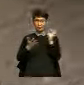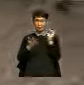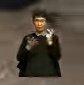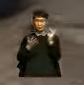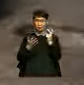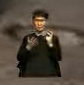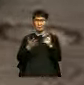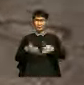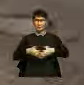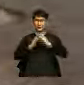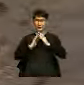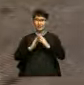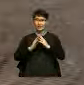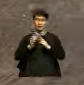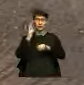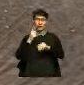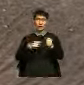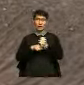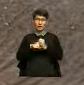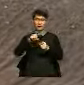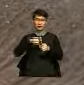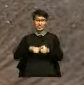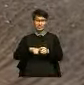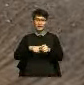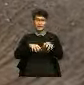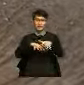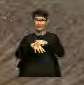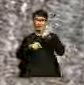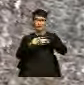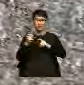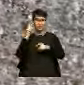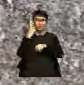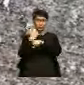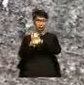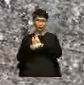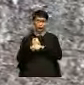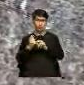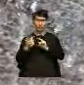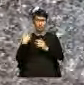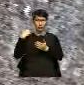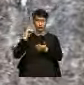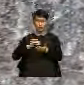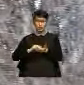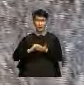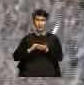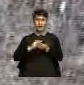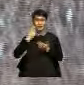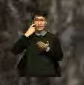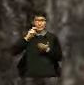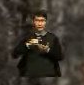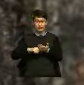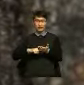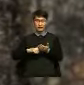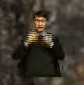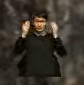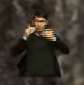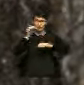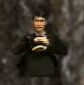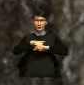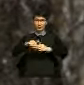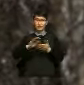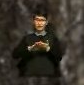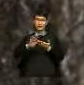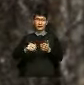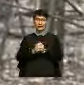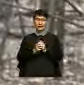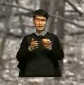설립해 과학적이고 체계적인 장수하늘소 복원 연구와 산림 곤충 자원 발굴에 주력할 방침입니다.